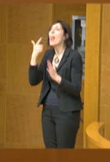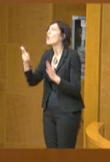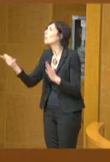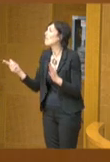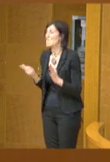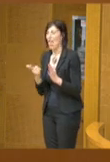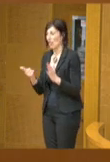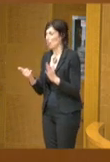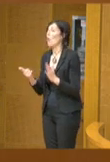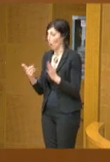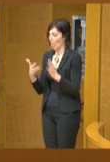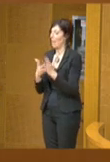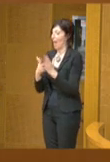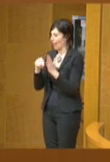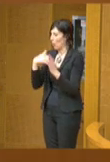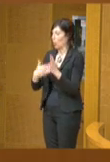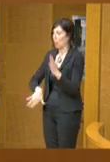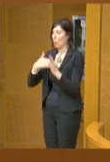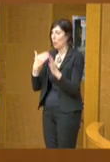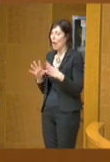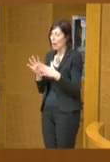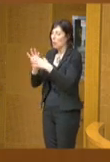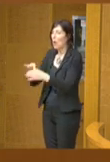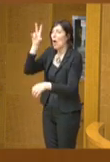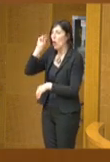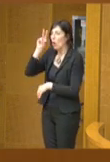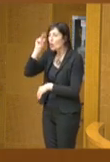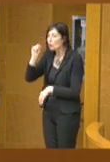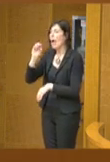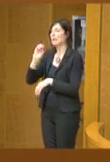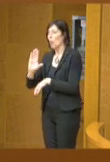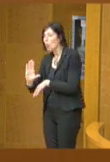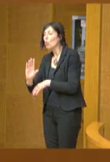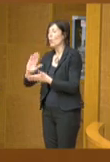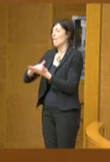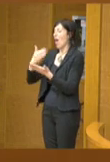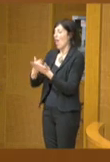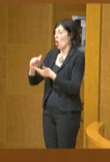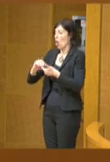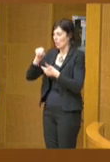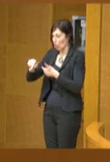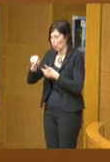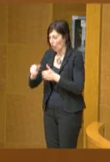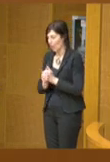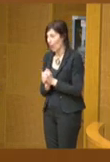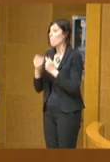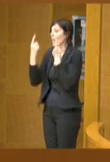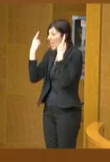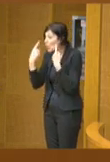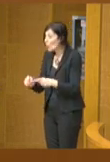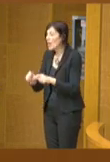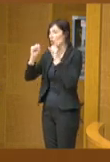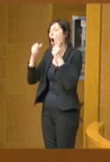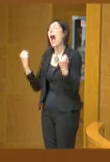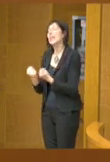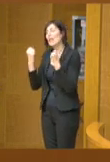vedono, le barriere appunto ancorate alla conoscenza, alla cultura, ai valori di una società. Per questo l'attività di educazione,